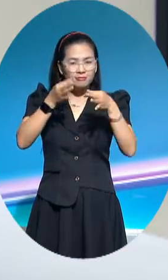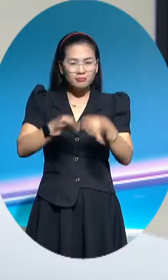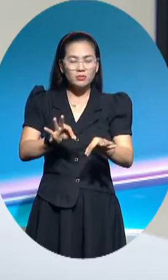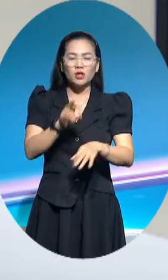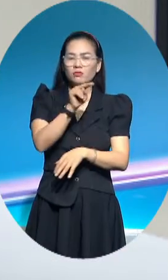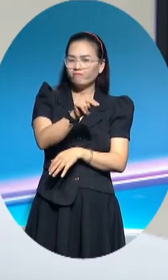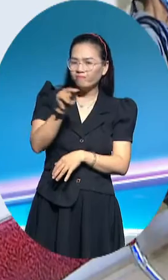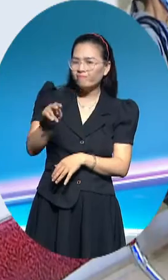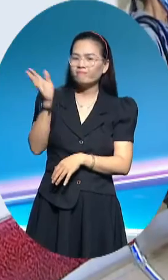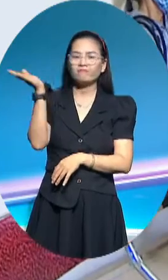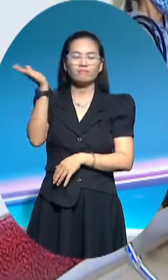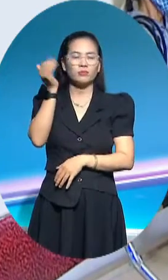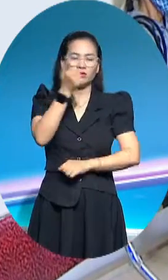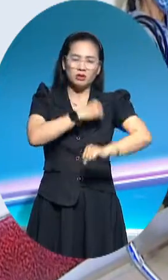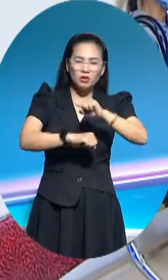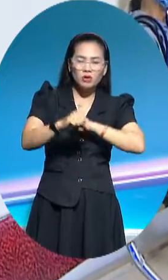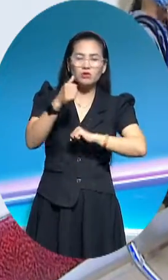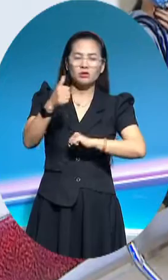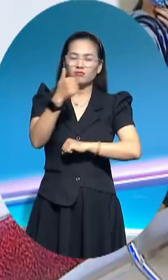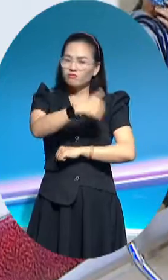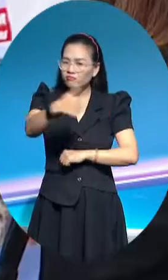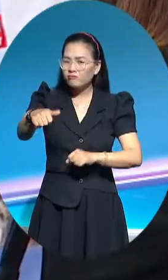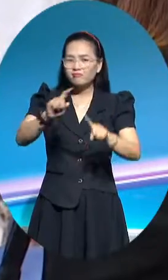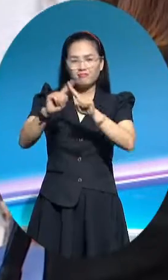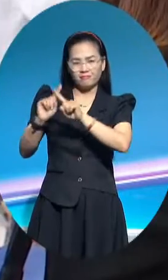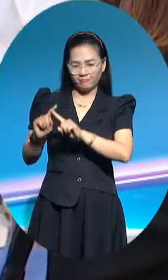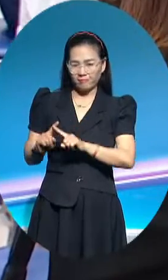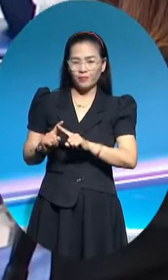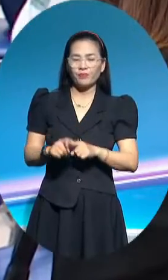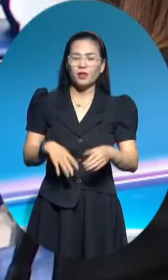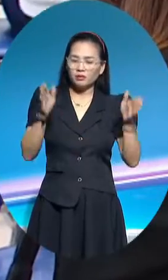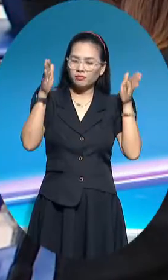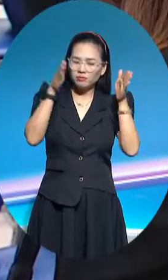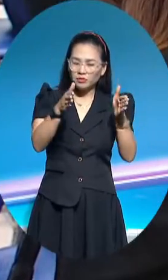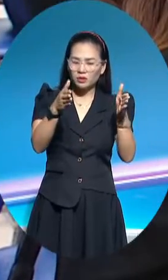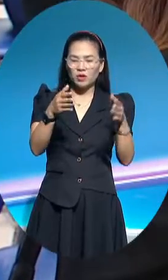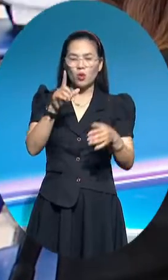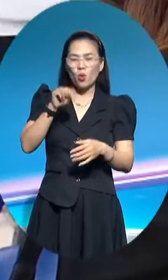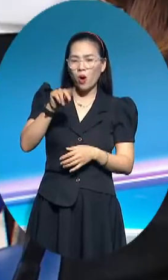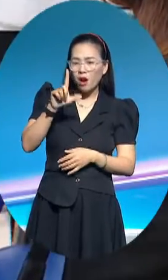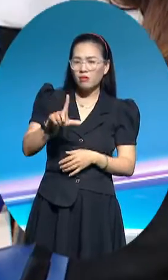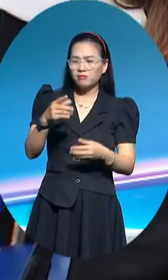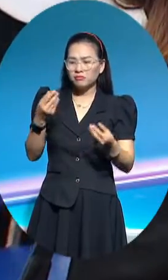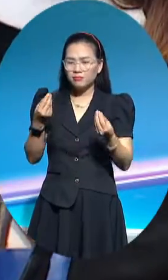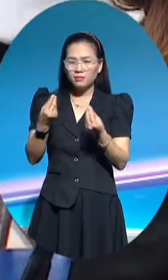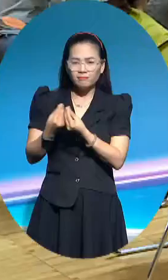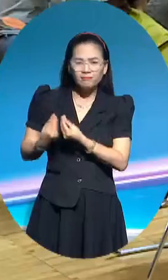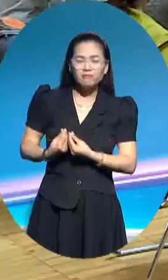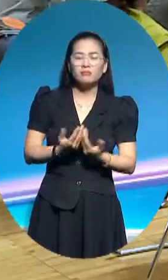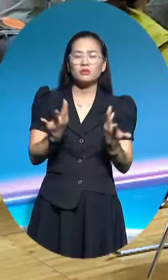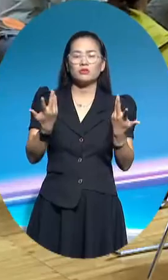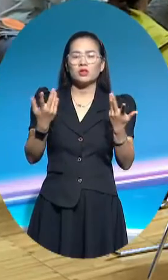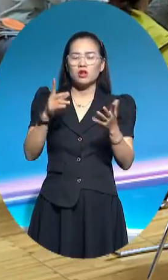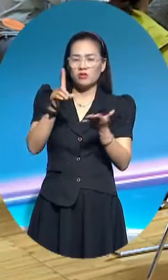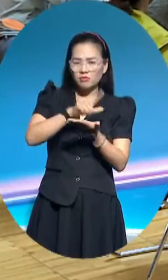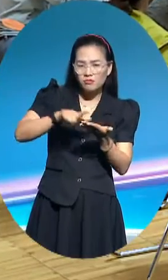vụ nhân dân người lao động người sử dụng lao động trong dịp Tết Giáp thình tập trung huy động mọi nguồn lực sẵn có phát huy lợi thế của hệ thống